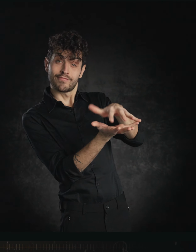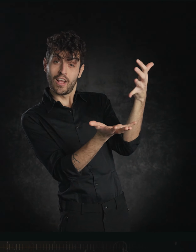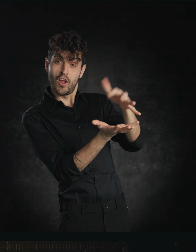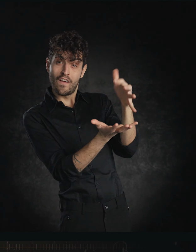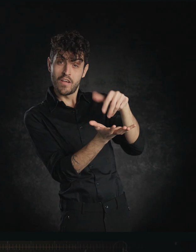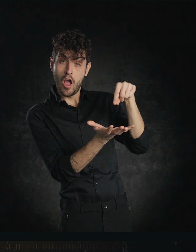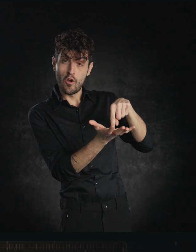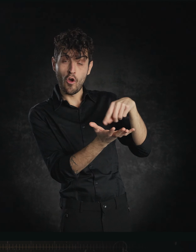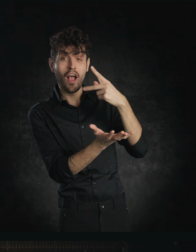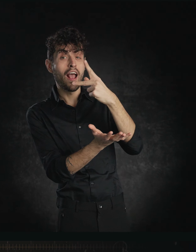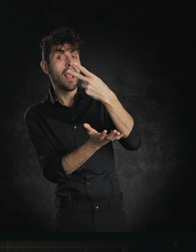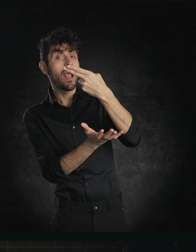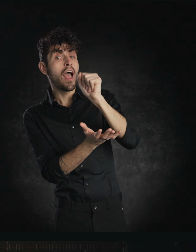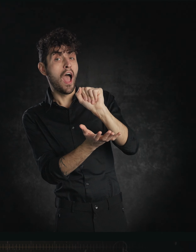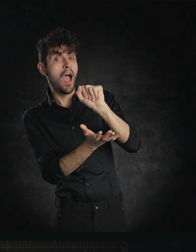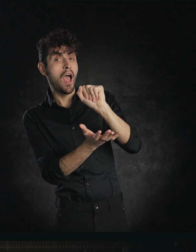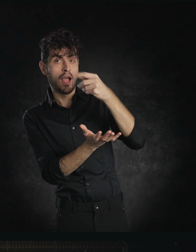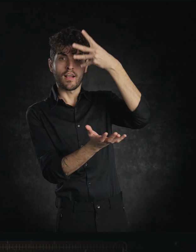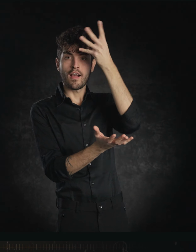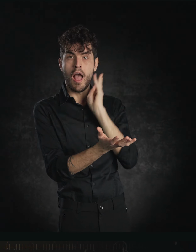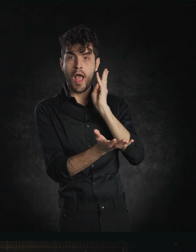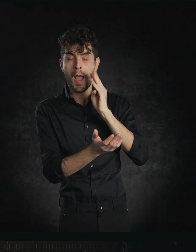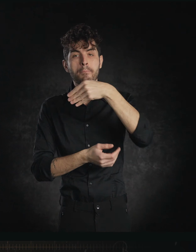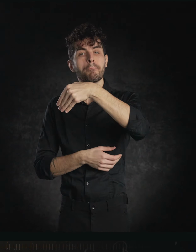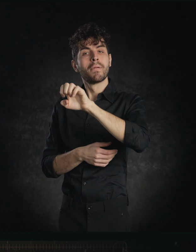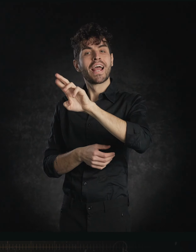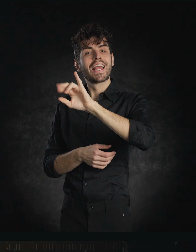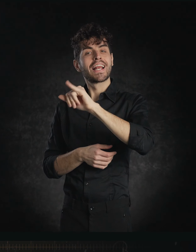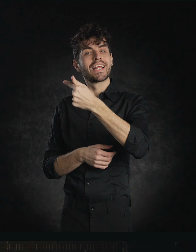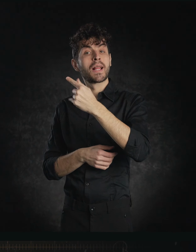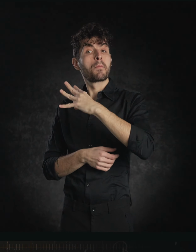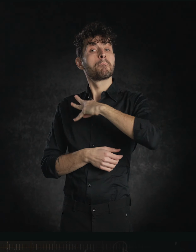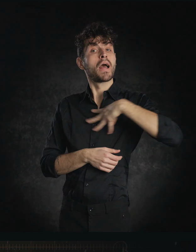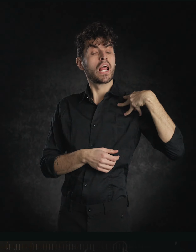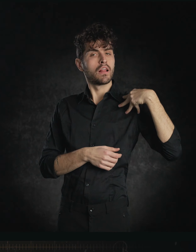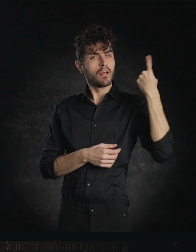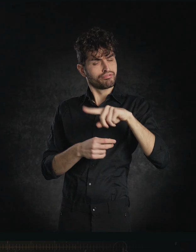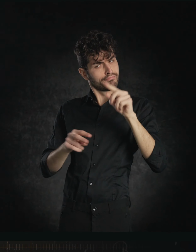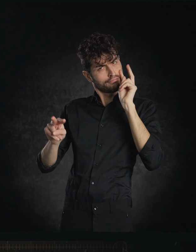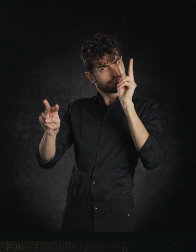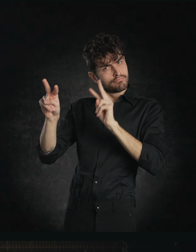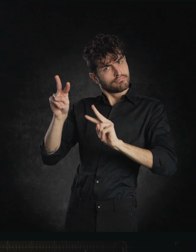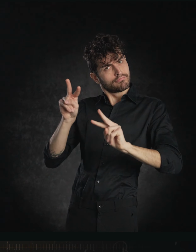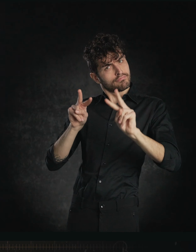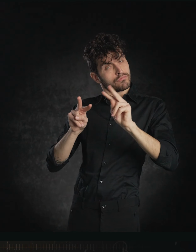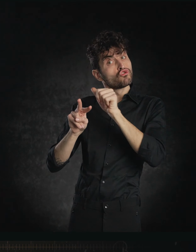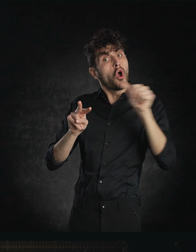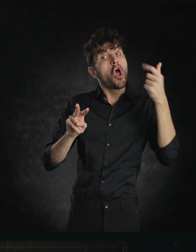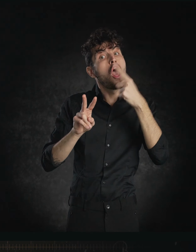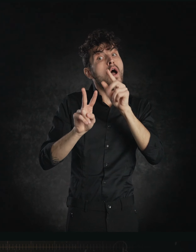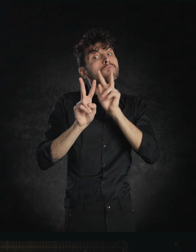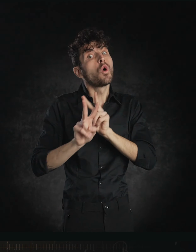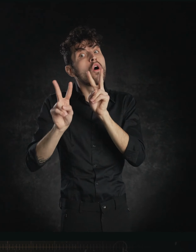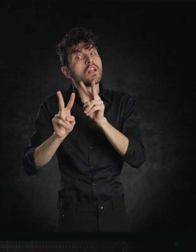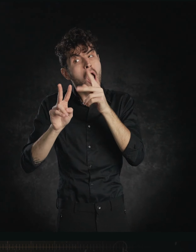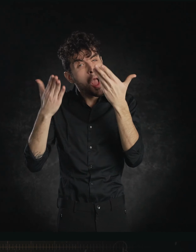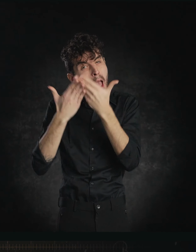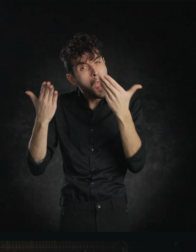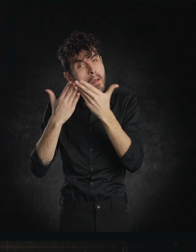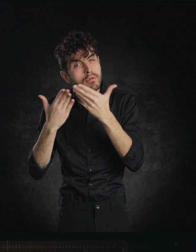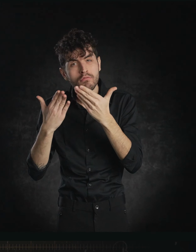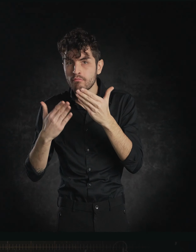La tomba di Ka e di Merit ci permette di avere anche uno sguardo non solo in quello che era il